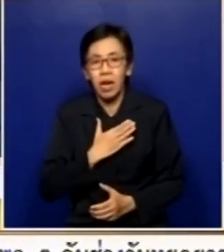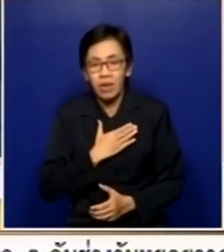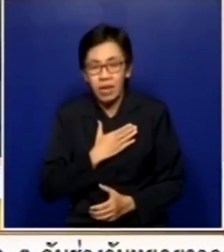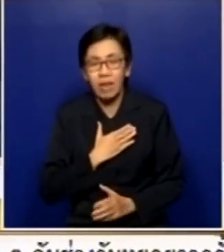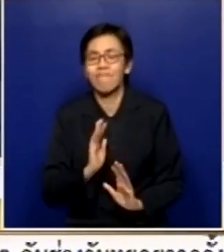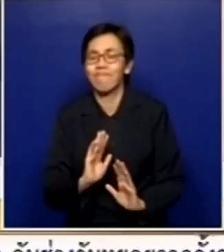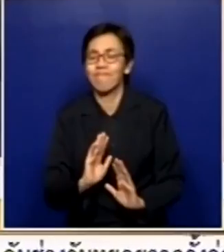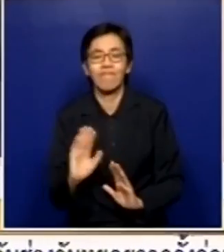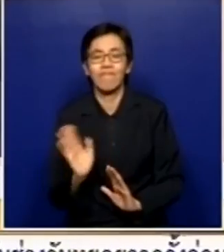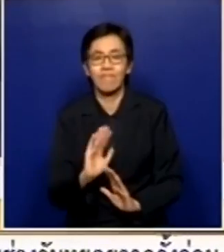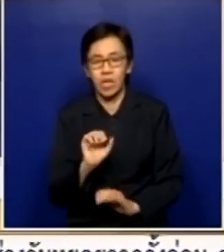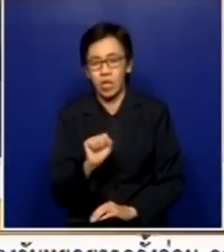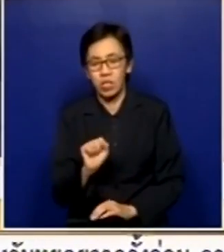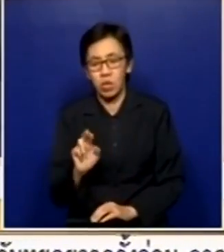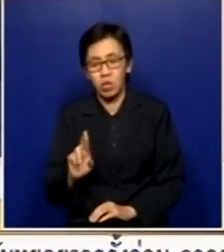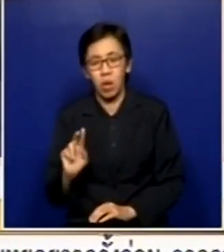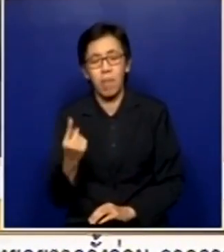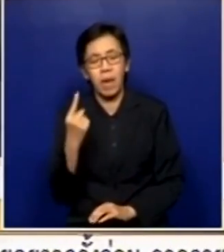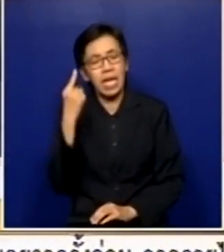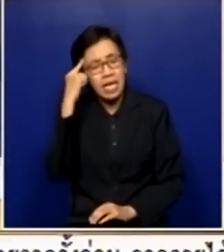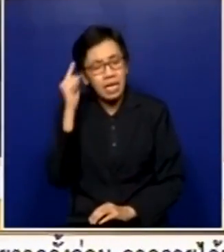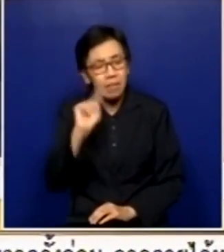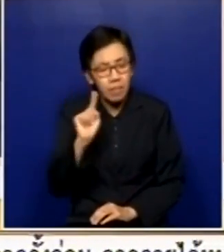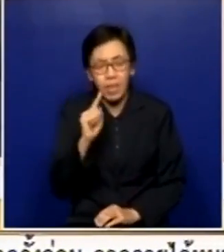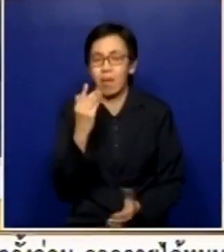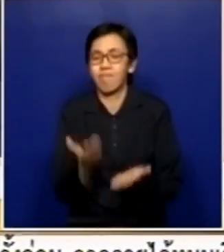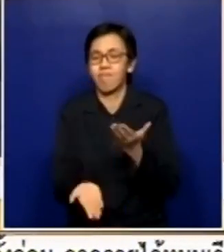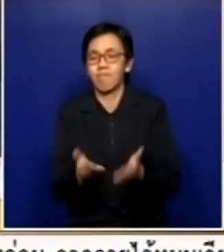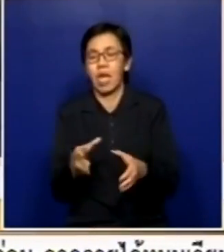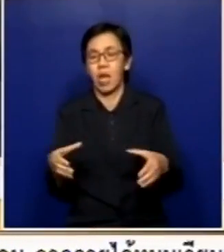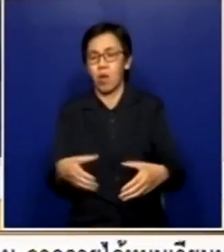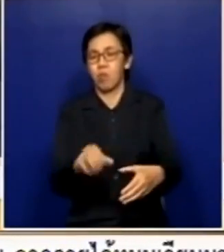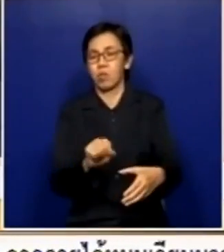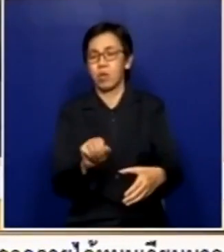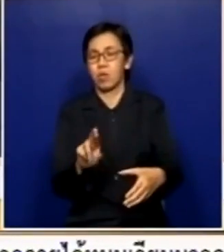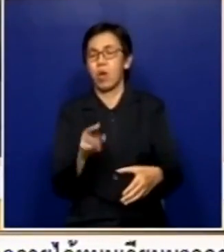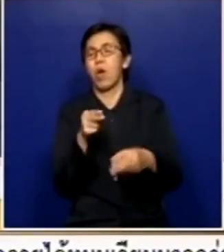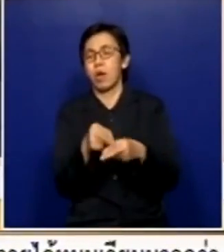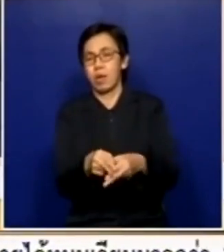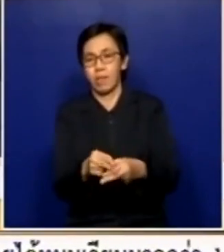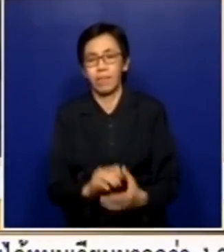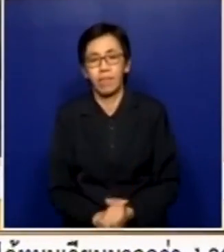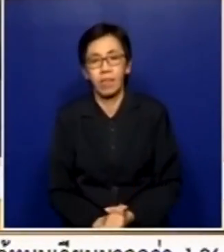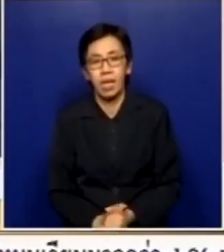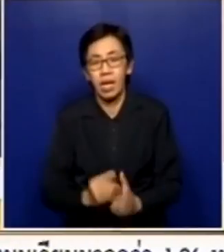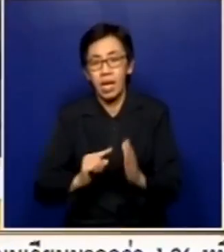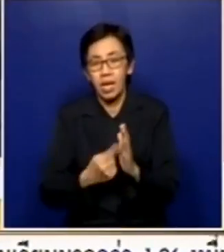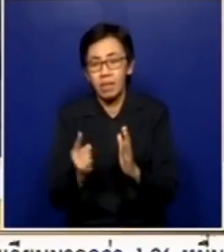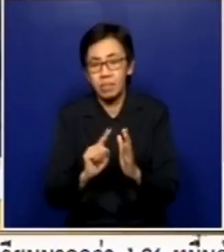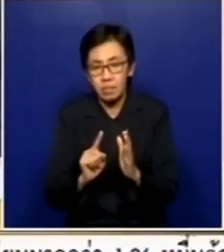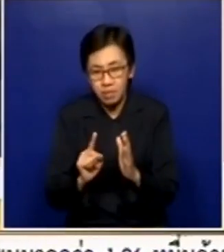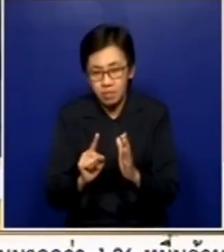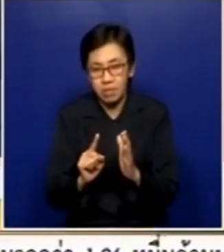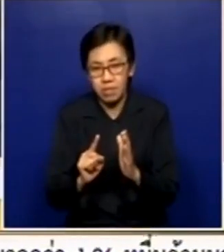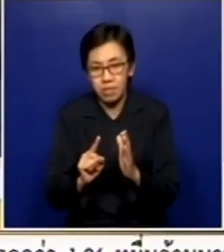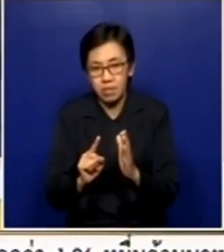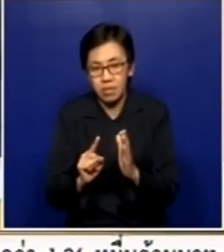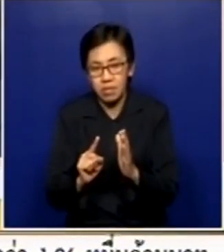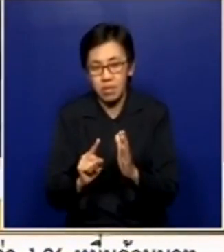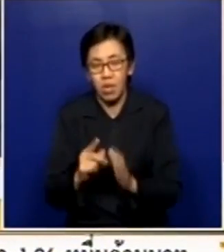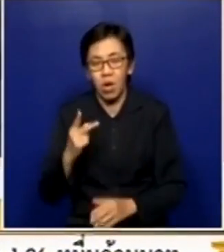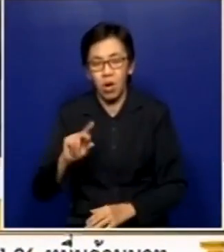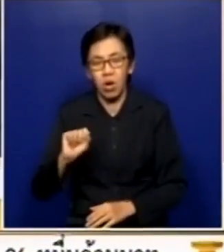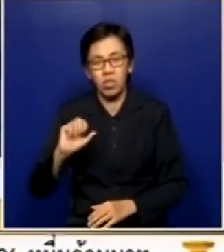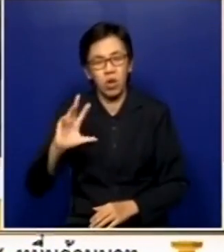กั้นนะครับว่าศ.ไหมจะคิดเห็นเป็นอย่างไรก็ได้ระบบที่เราเสนอก็คือเริ่มจากการรื้อถอนอำนาจของระบบคอ